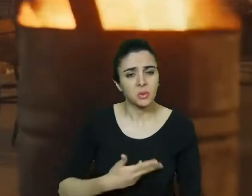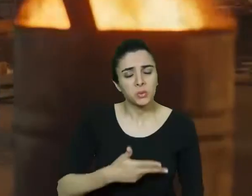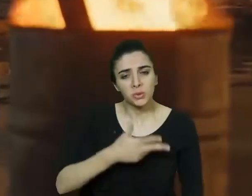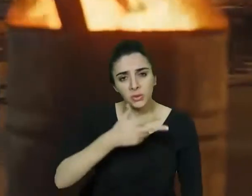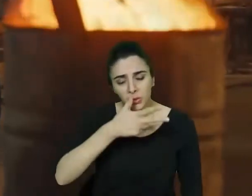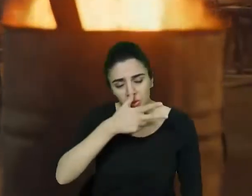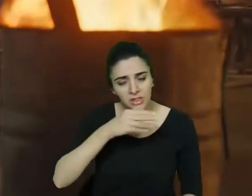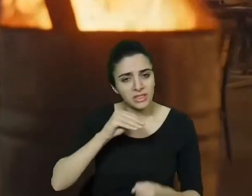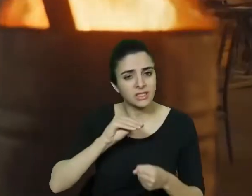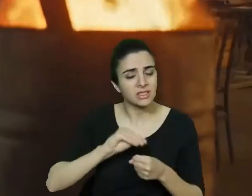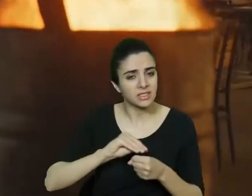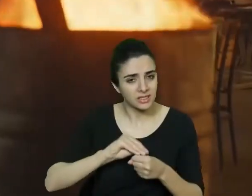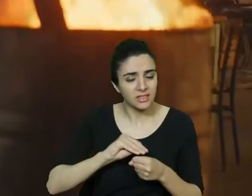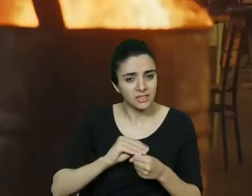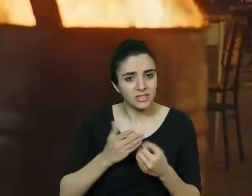zardan.